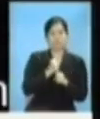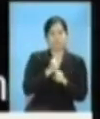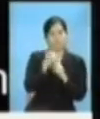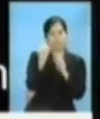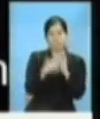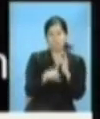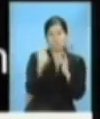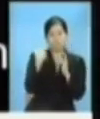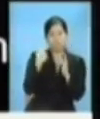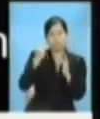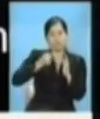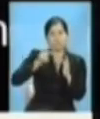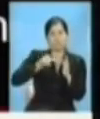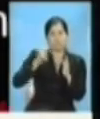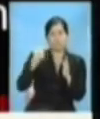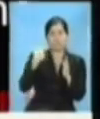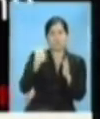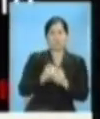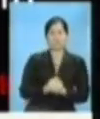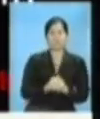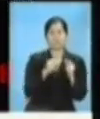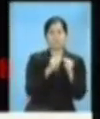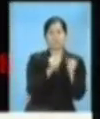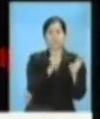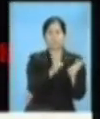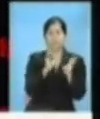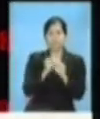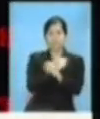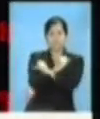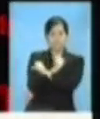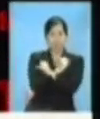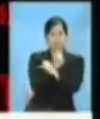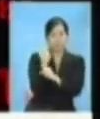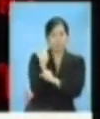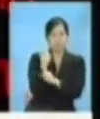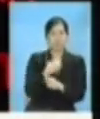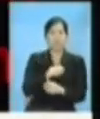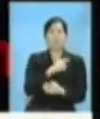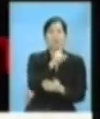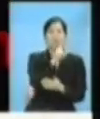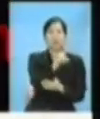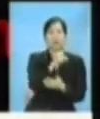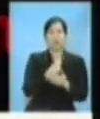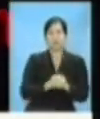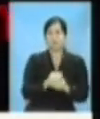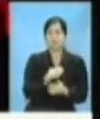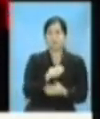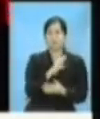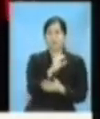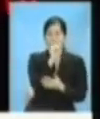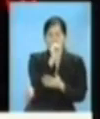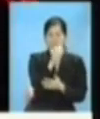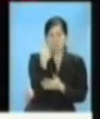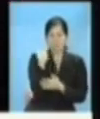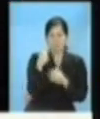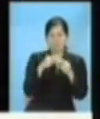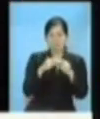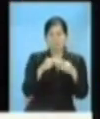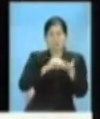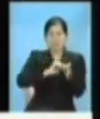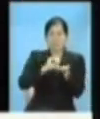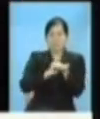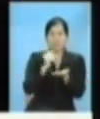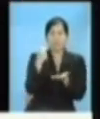ทกันเข้าความป้องกันความมั่นคงมีหรือเปล่าครับผมไม่อยากจะฝอยไม่อยากจะพูดเรื่องบ่อนการพนันผมพูดไปแล้ว